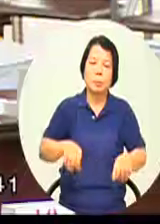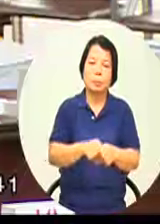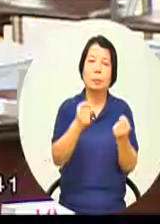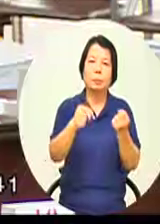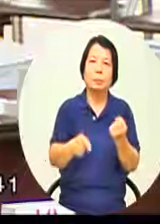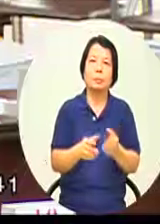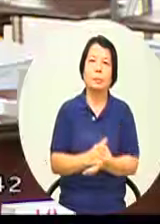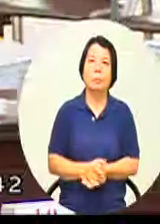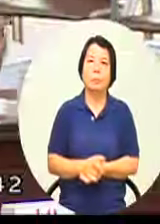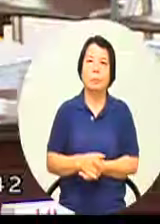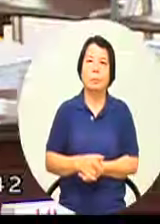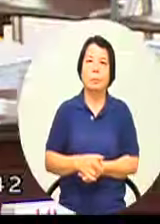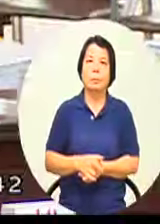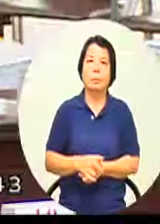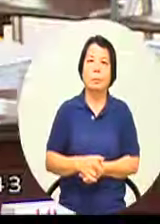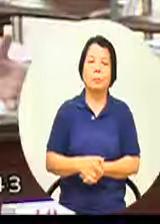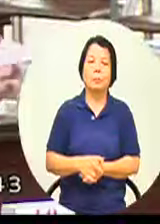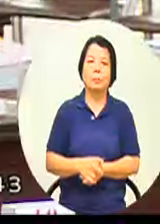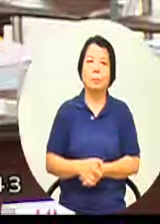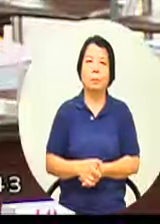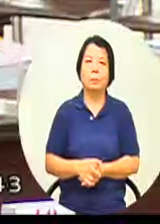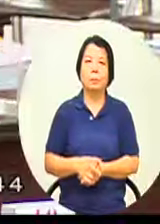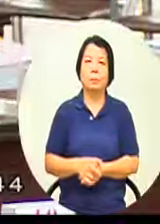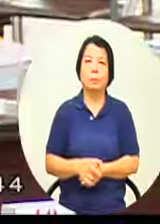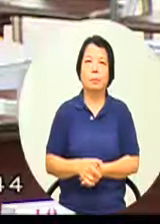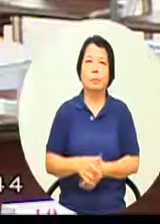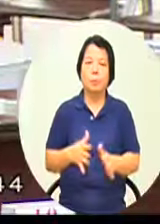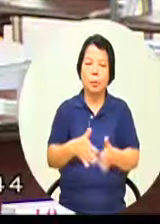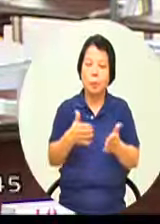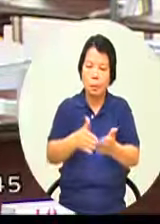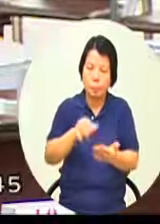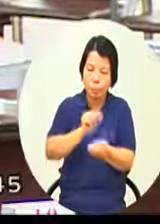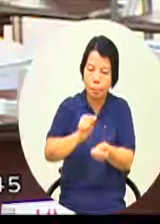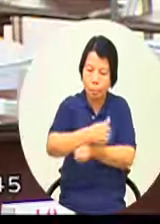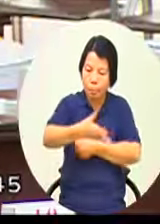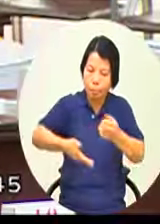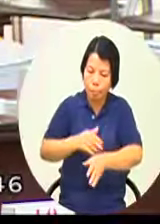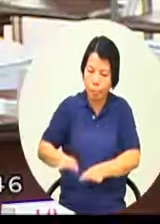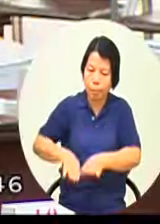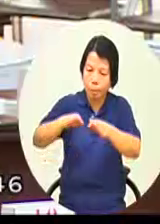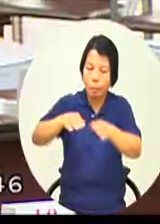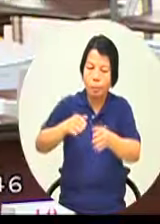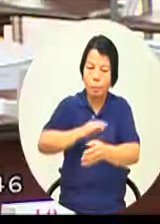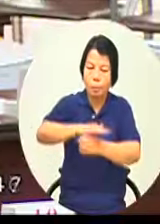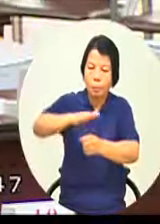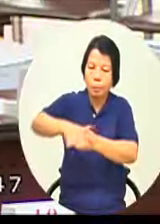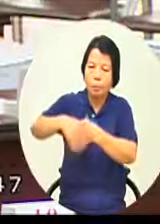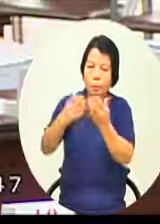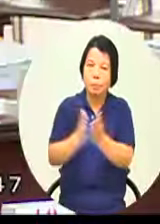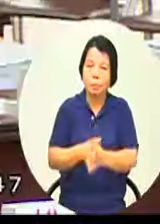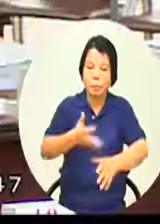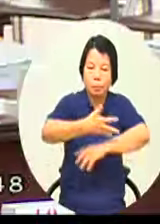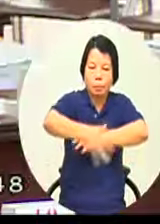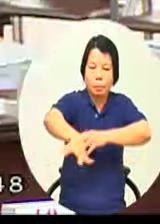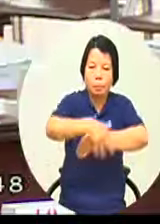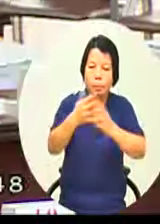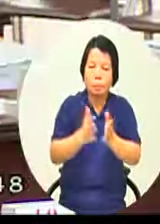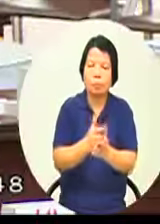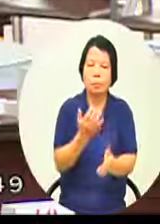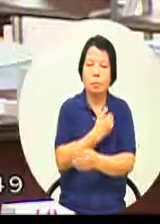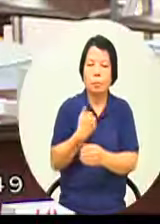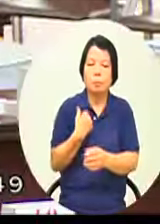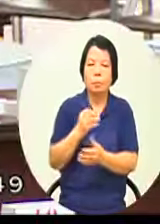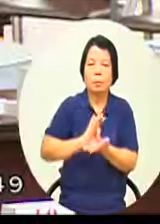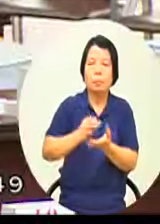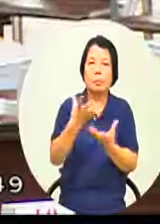哦，啊，当然这个最属于情的，提大笔又冲起来，落去做处理的。当然，但是这无宣泄、无调节水的功能嘛，大笔有些